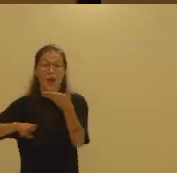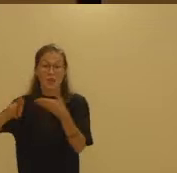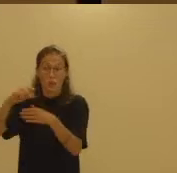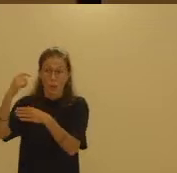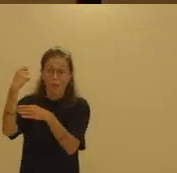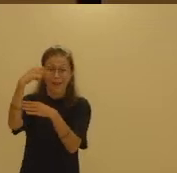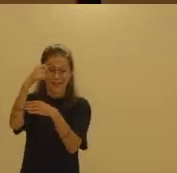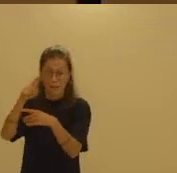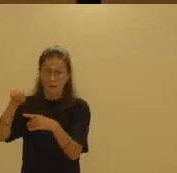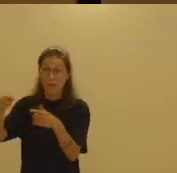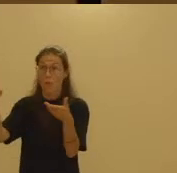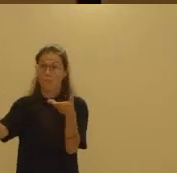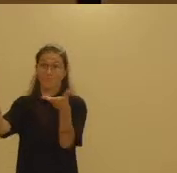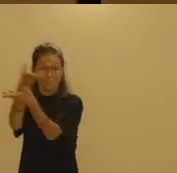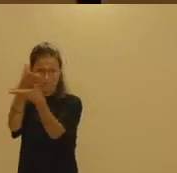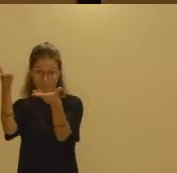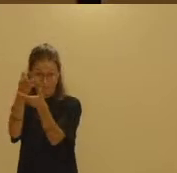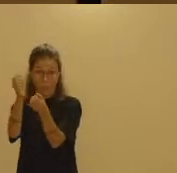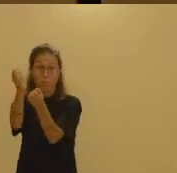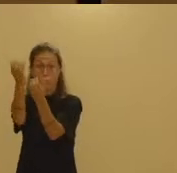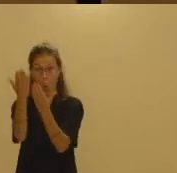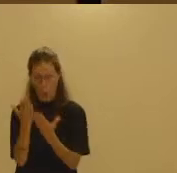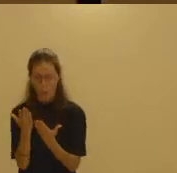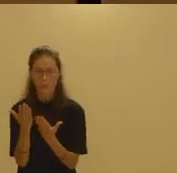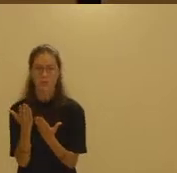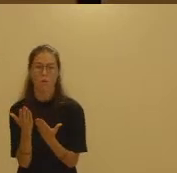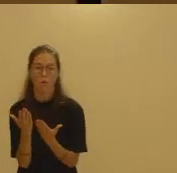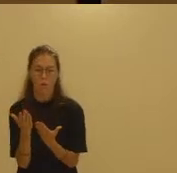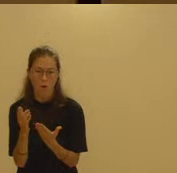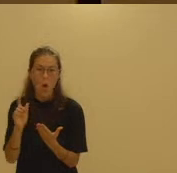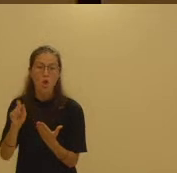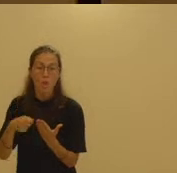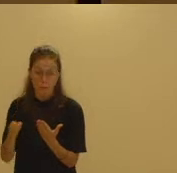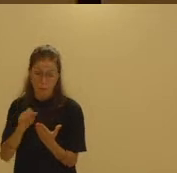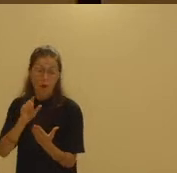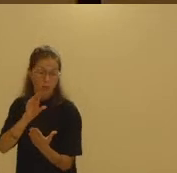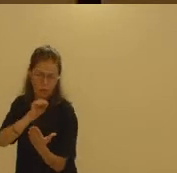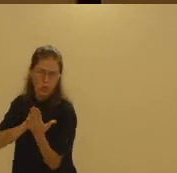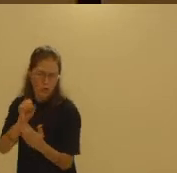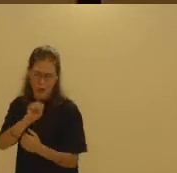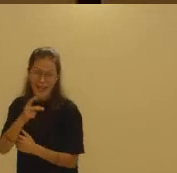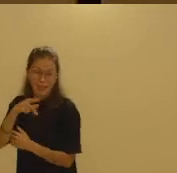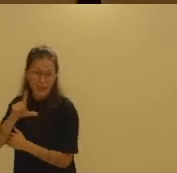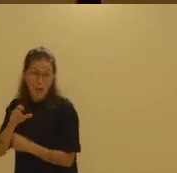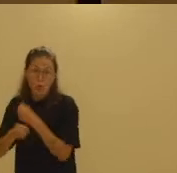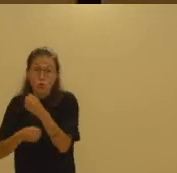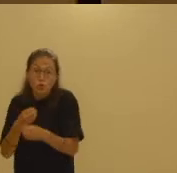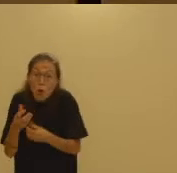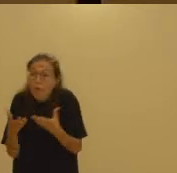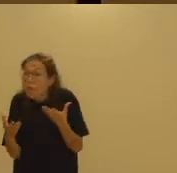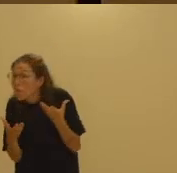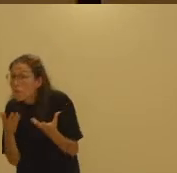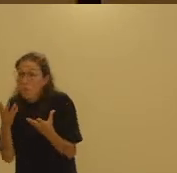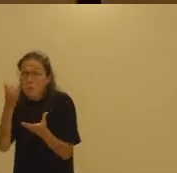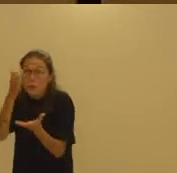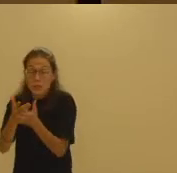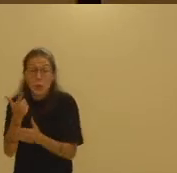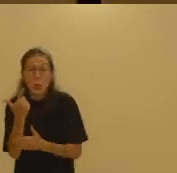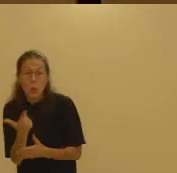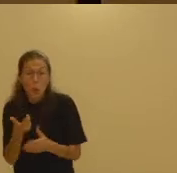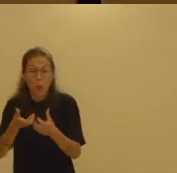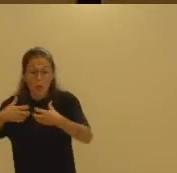proposition commune dans laquelle on ne devrait retrouver qu'une SPL, à moins que l'on trouve deux SPL avec des modes de fonctionnement